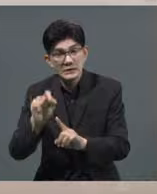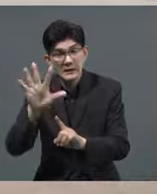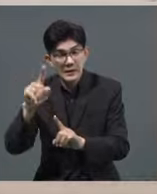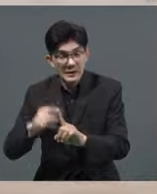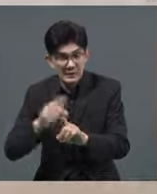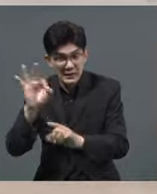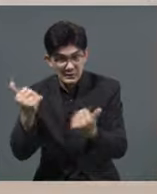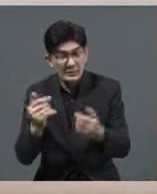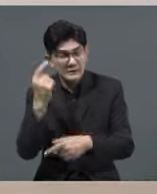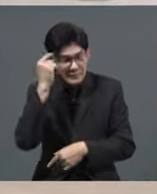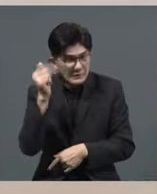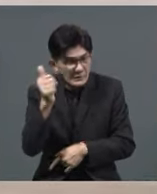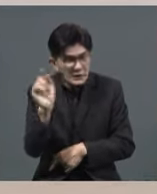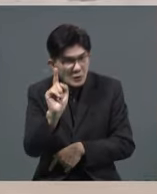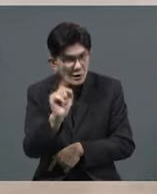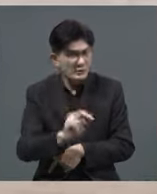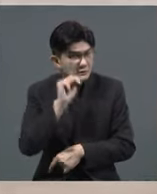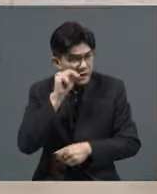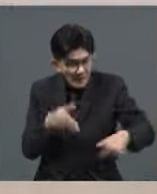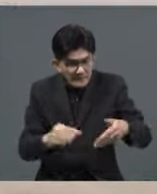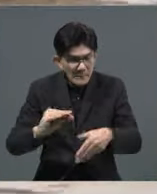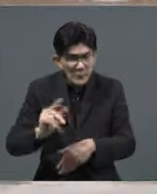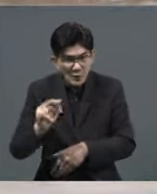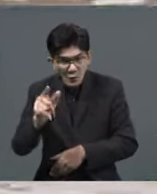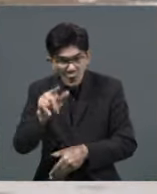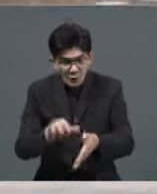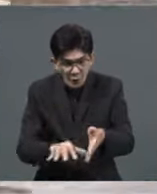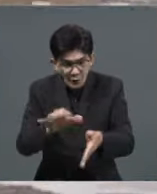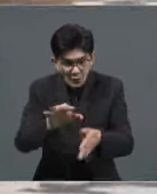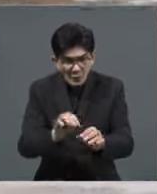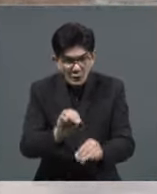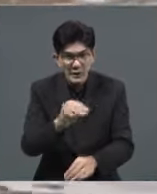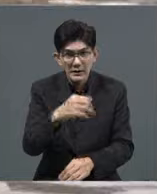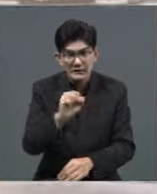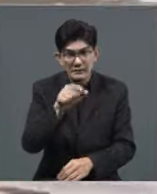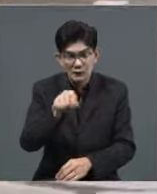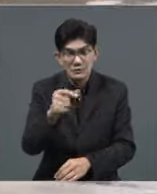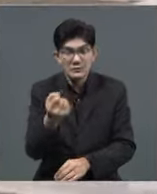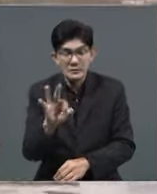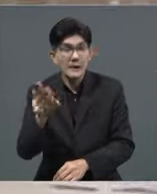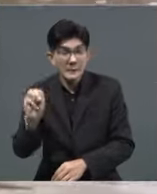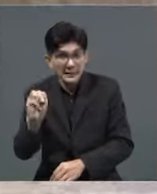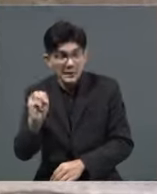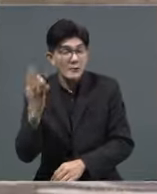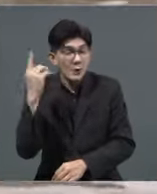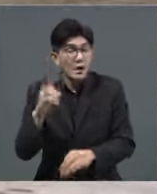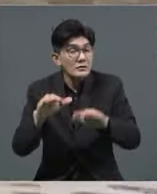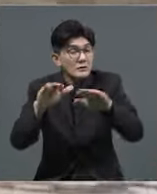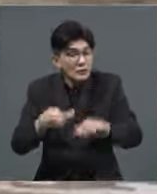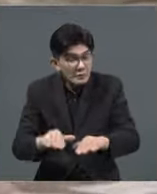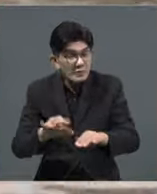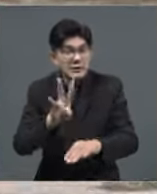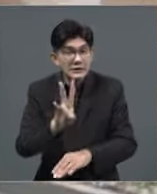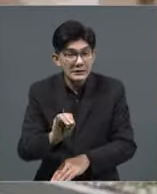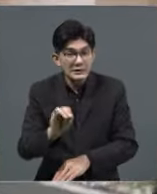ณะนี้ก็ถือว่าเป็นสัญญาณที่ดีนะครับที่ระดับน้ำโขงเช้าวันนี้ยังอยู่ที่10เมตร19เซนลดลงจากเมื่อวานเนี่ย72เซนติเมตร